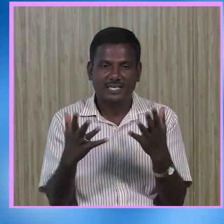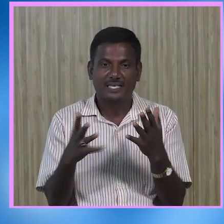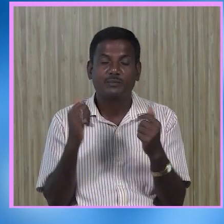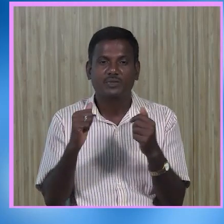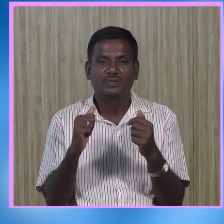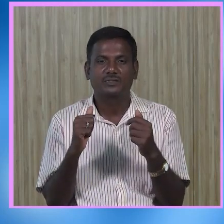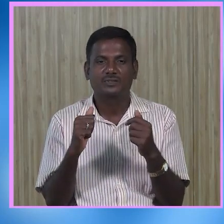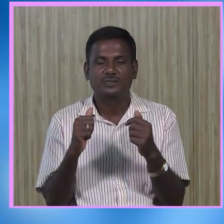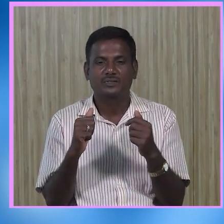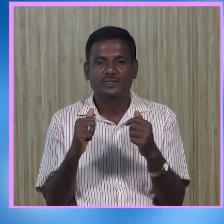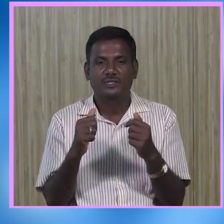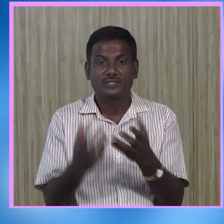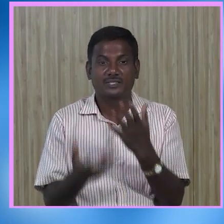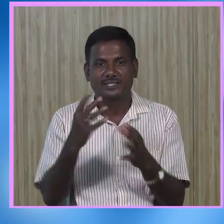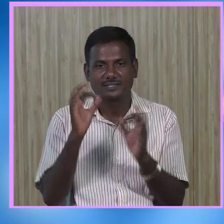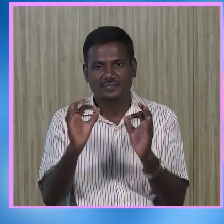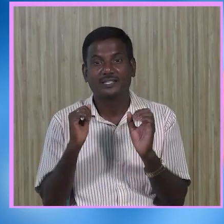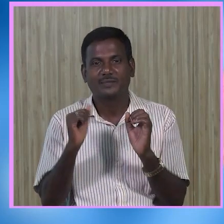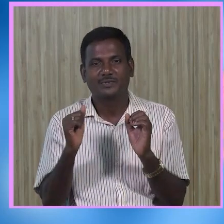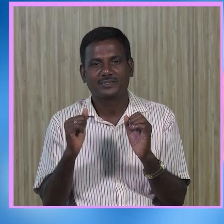என்ன பண்ணுவாங்க? கரெக்ட்,